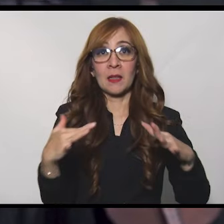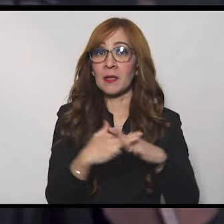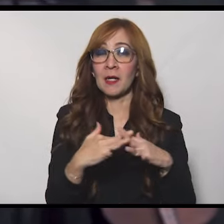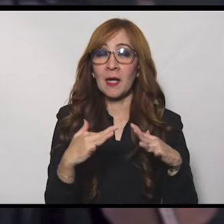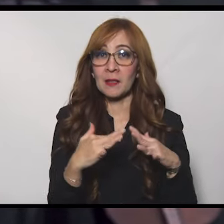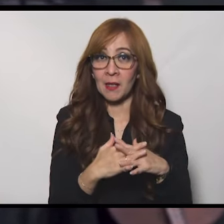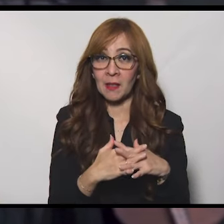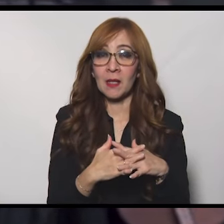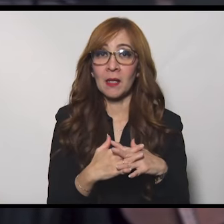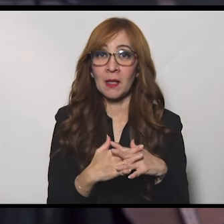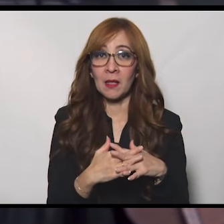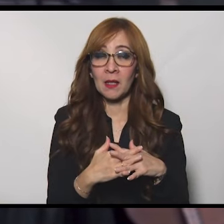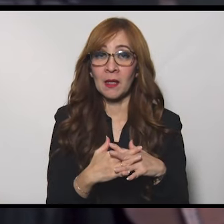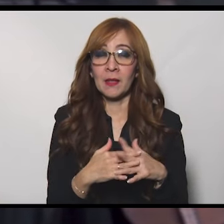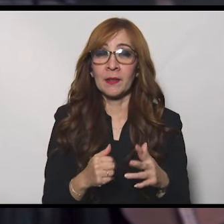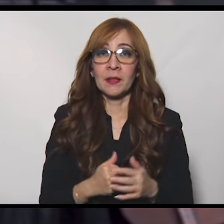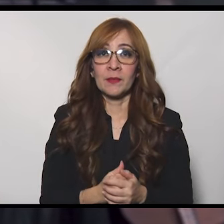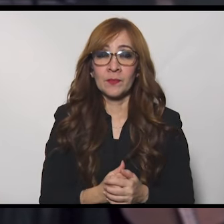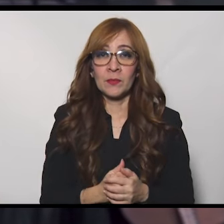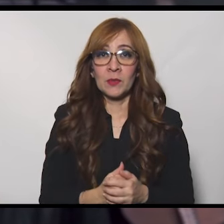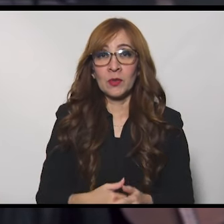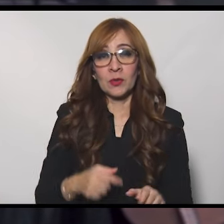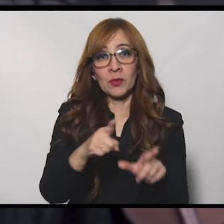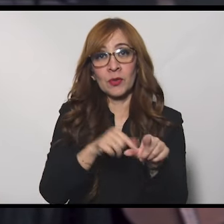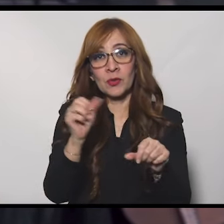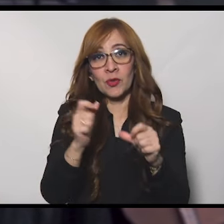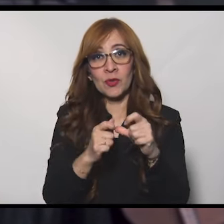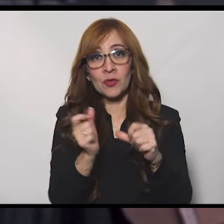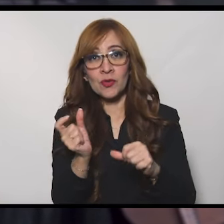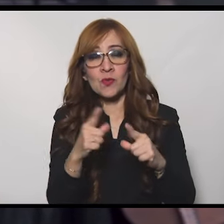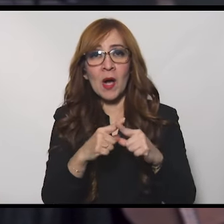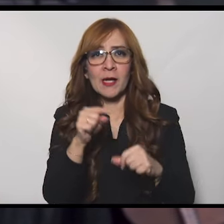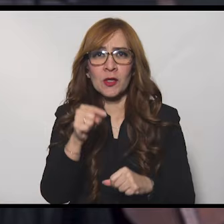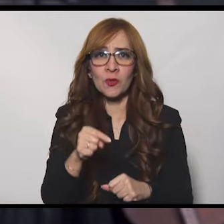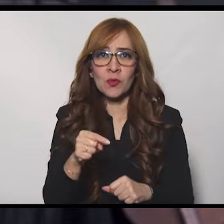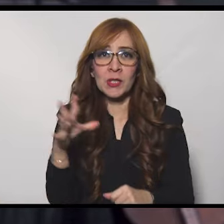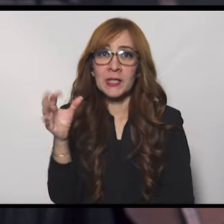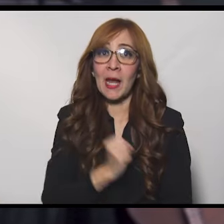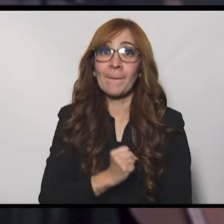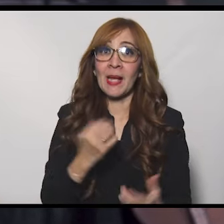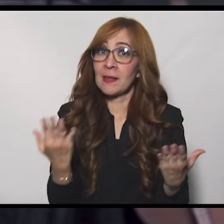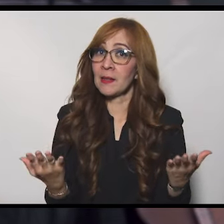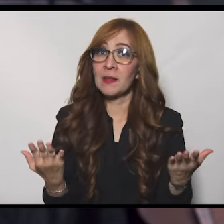Tanah-tanah daripada yang diduduki oleh Yosua itu dapetinnya gimana?